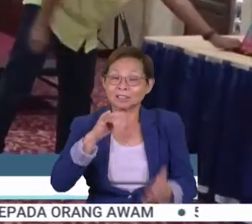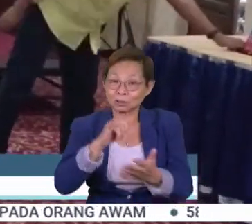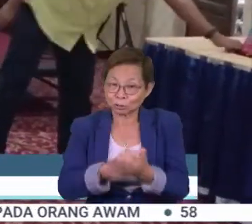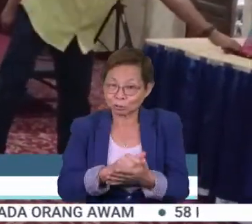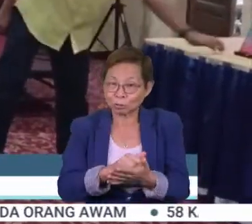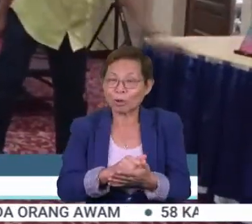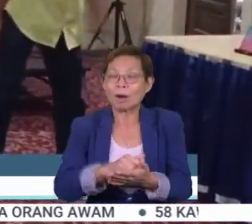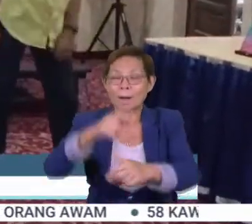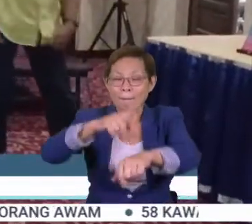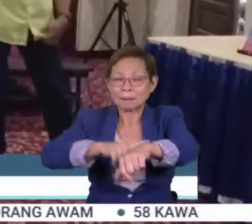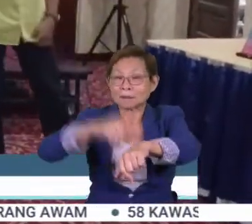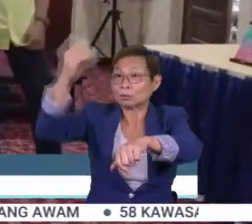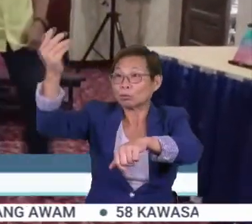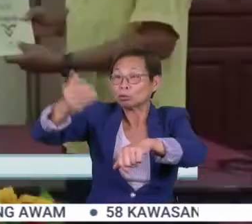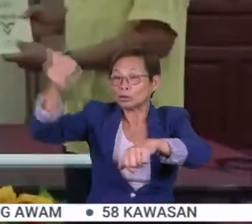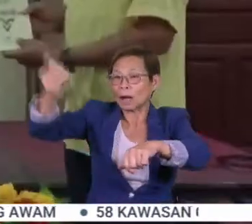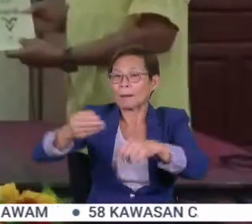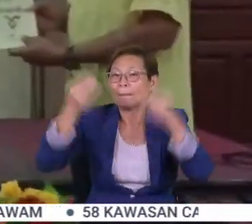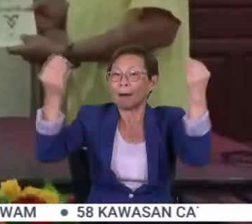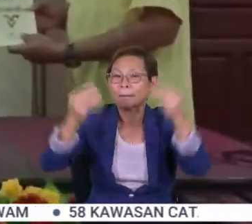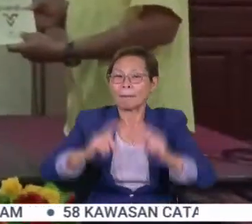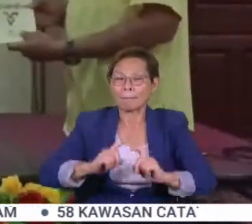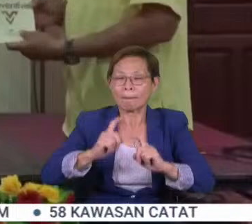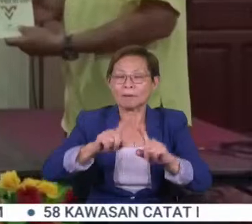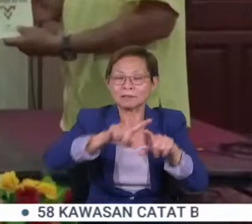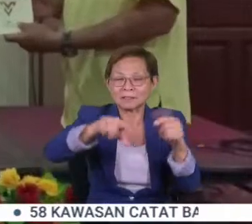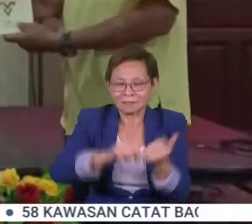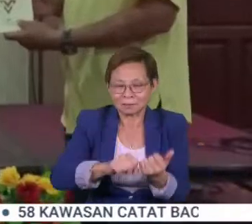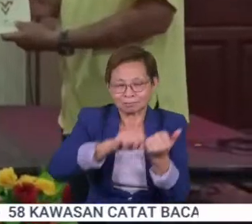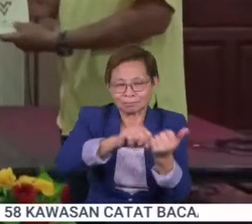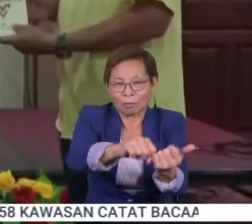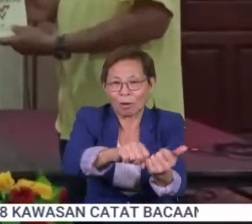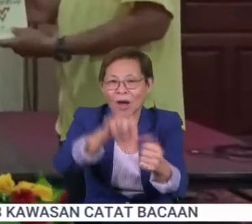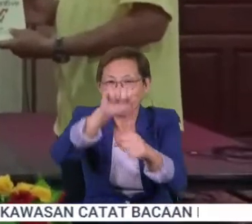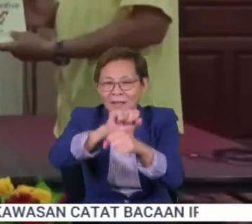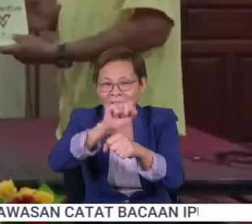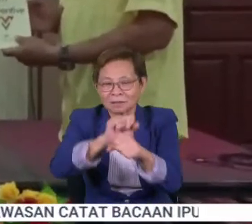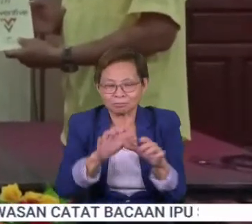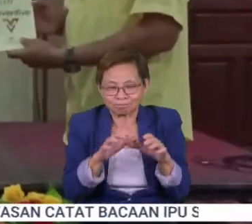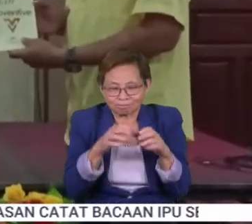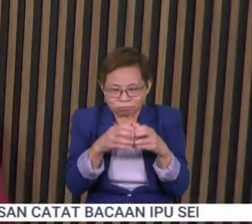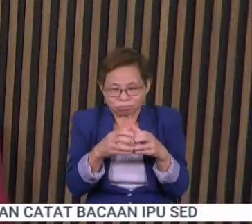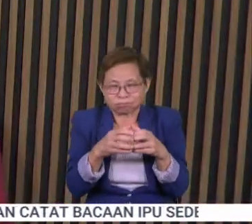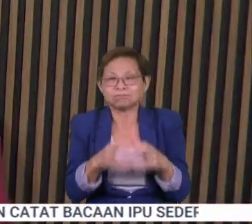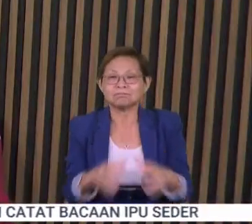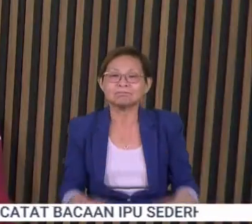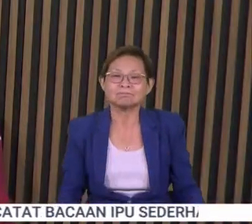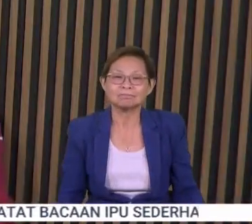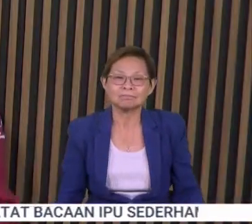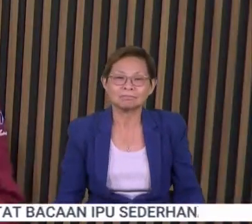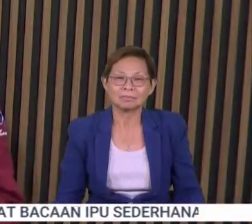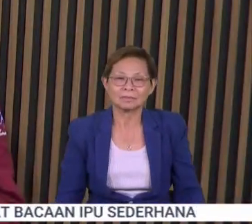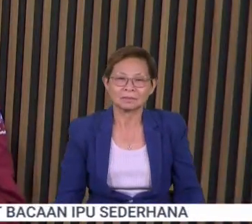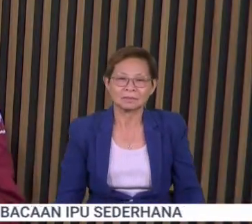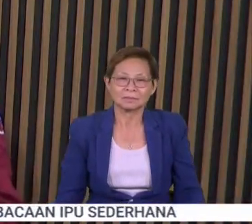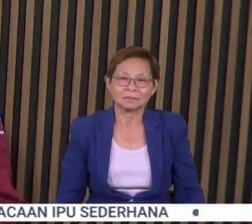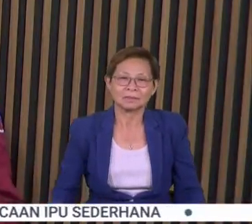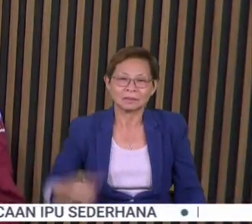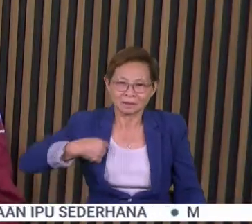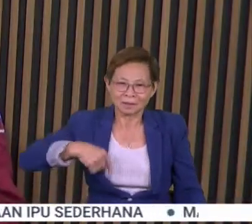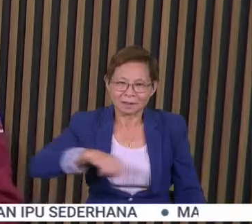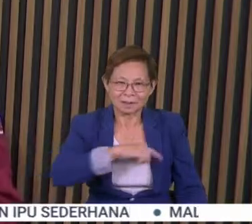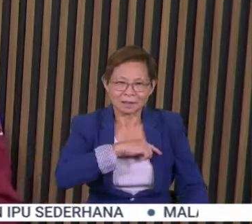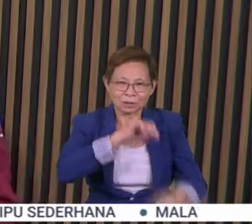demikian ketika berucap pada majlis penyampaian sijil kursus kerja berkumpulan. Walaupun kita